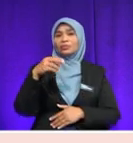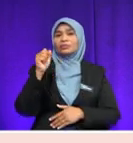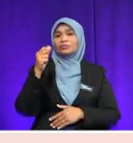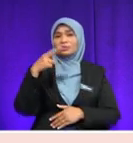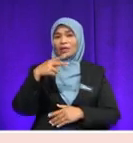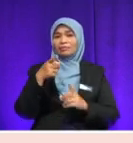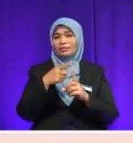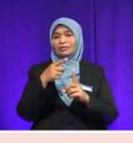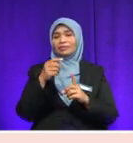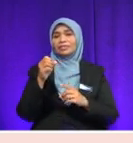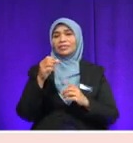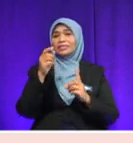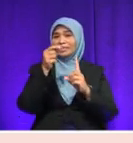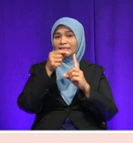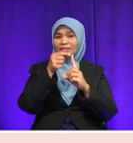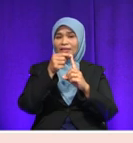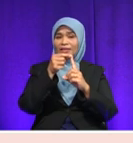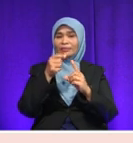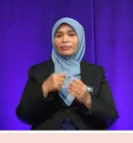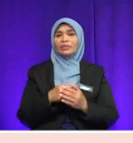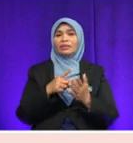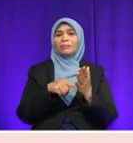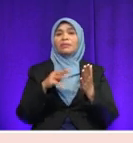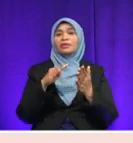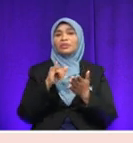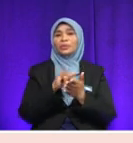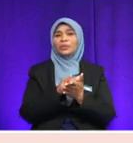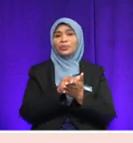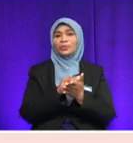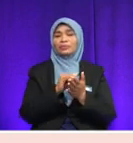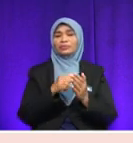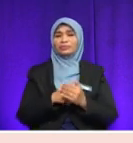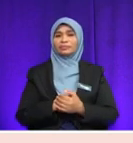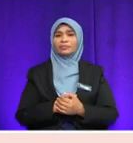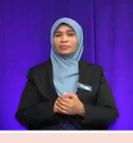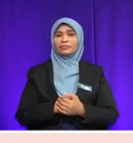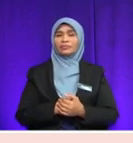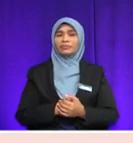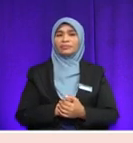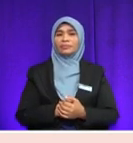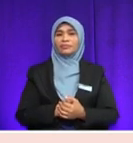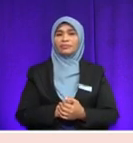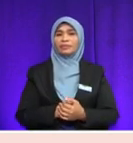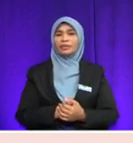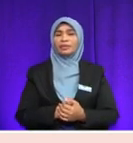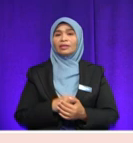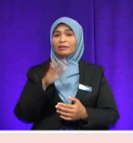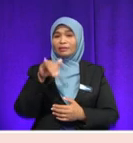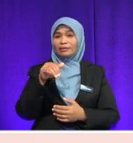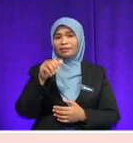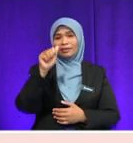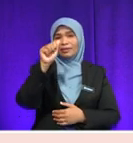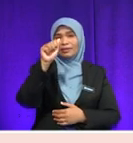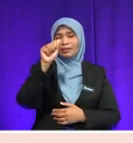istilah ya dari segi istilah Apa pula maksud rusuh dari segi istilah Yai